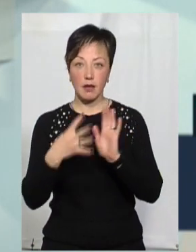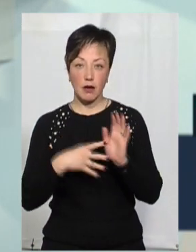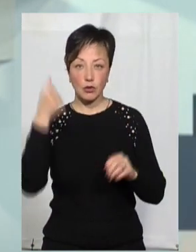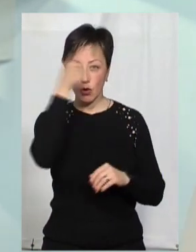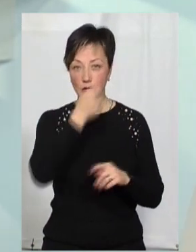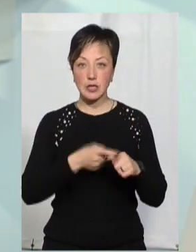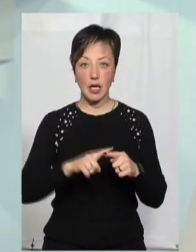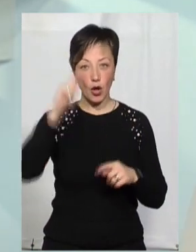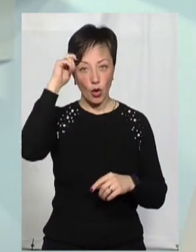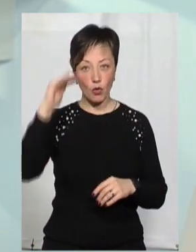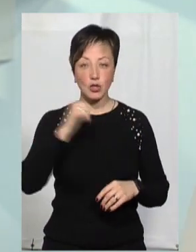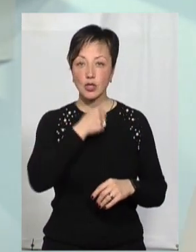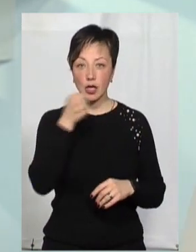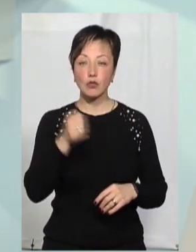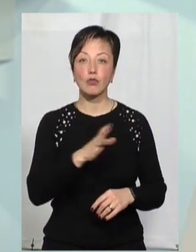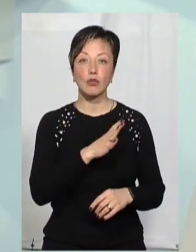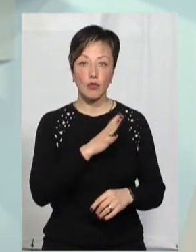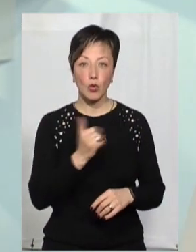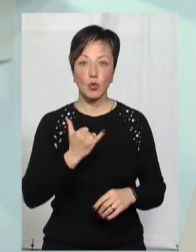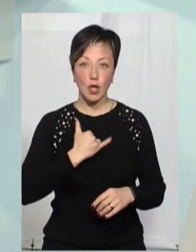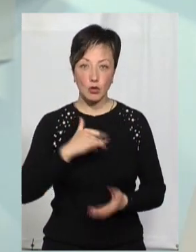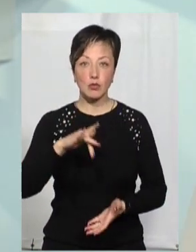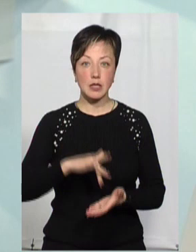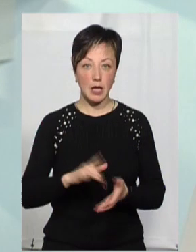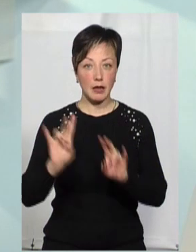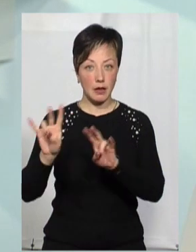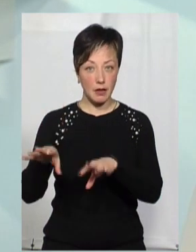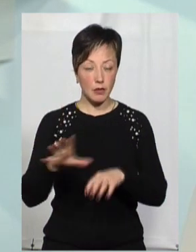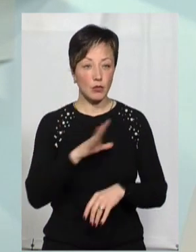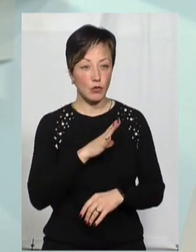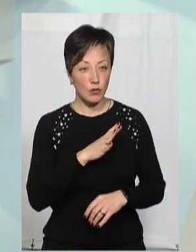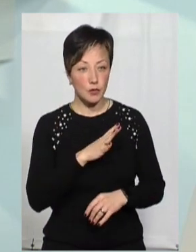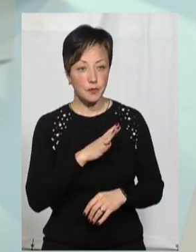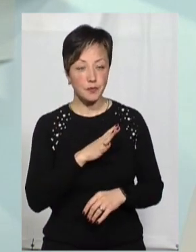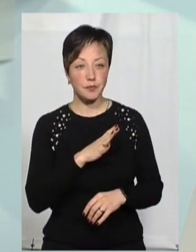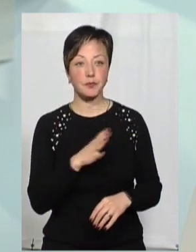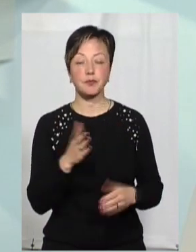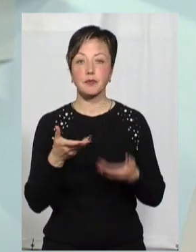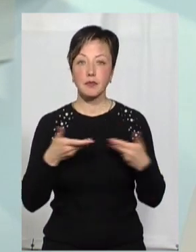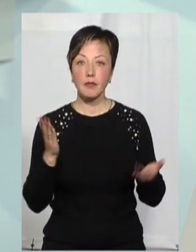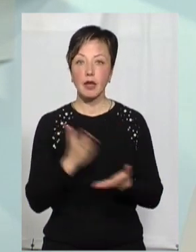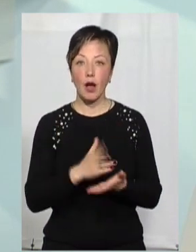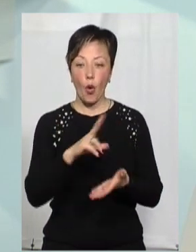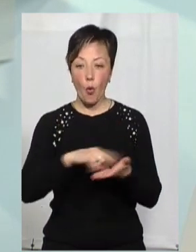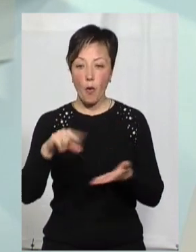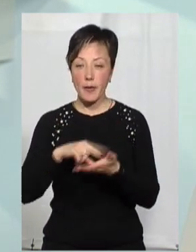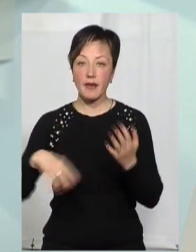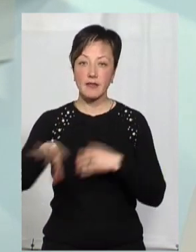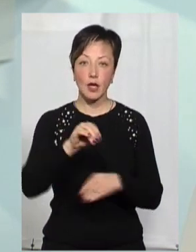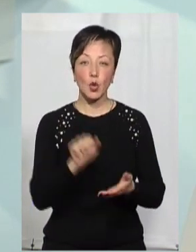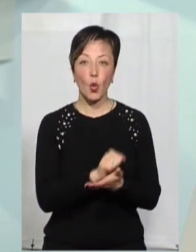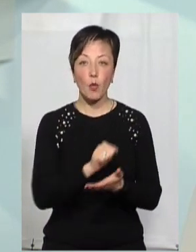року цей хлопчик старший уже був у нашому центрі. І ми маємо копії всіх